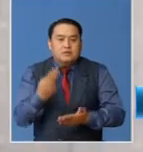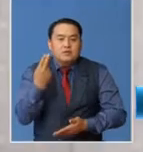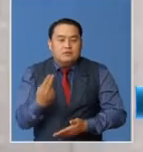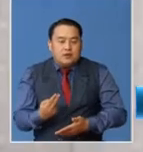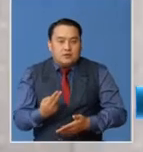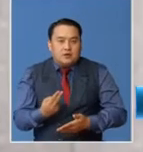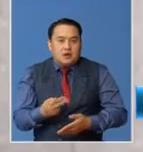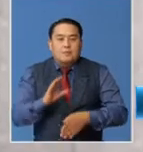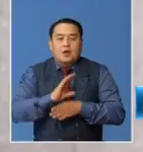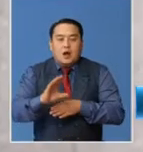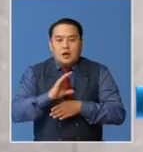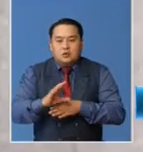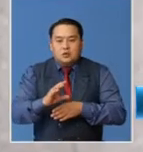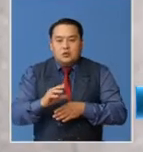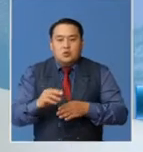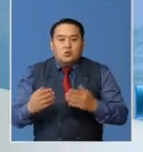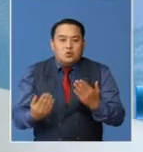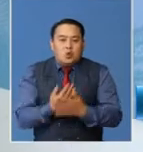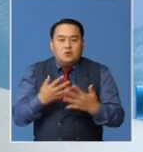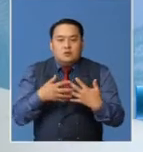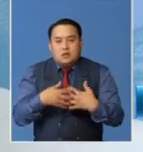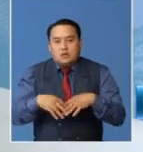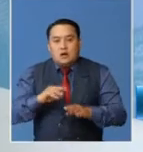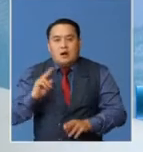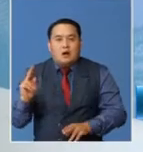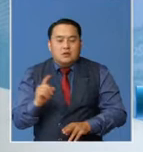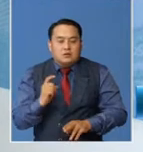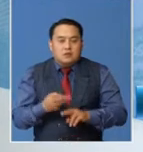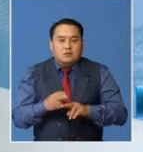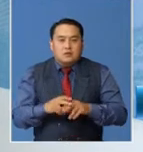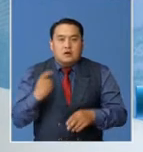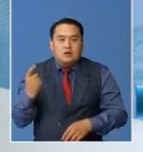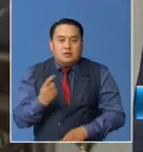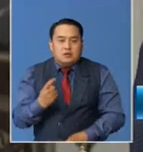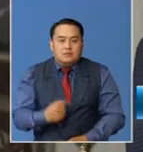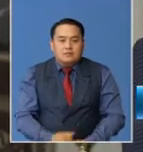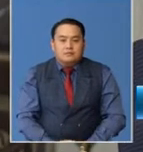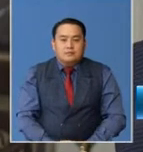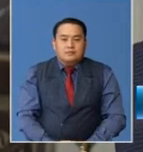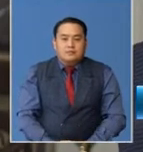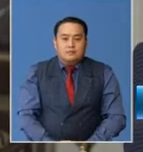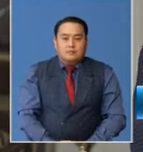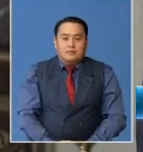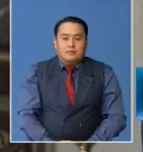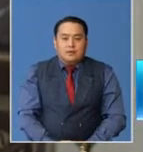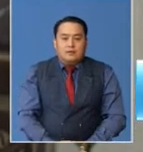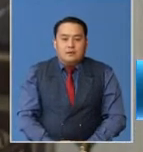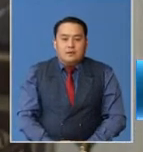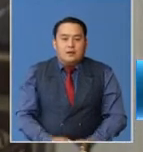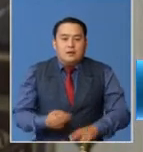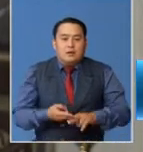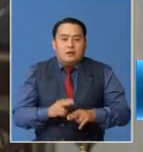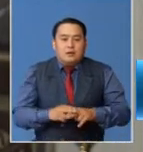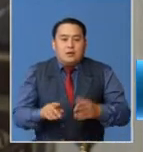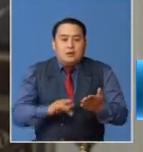цифровизации, производства, инфраструктуры, сельского и жилищно-коммунального хозяйства. Именно города сейчас